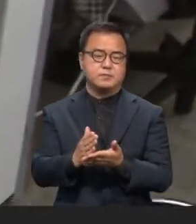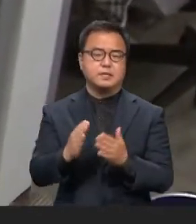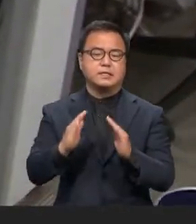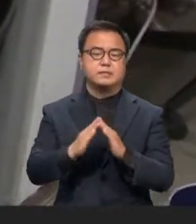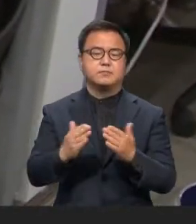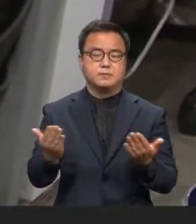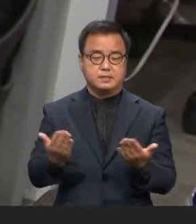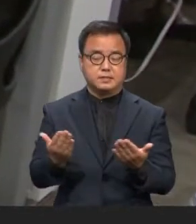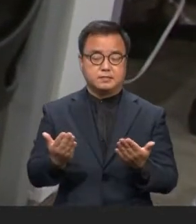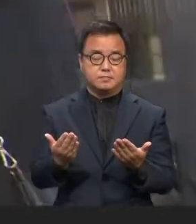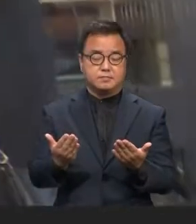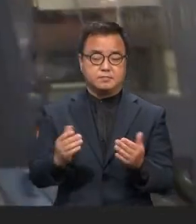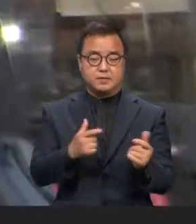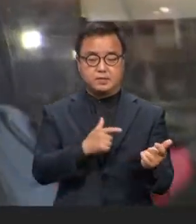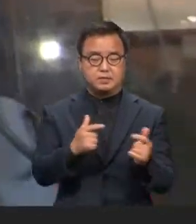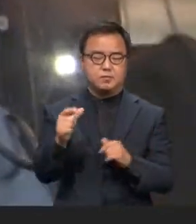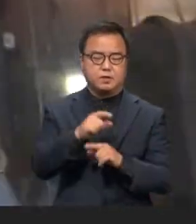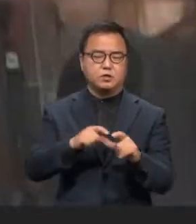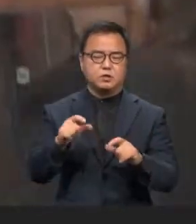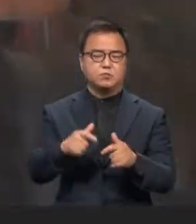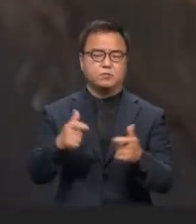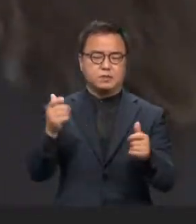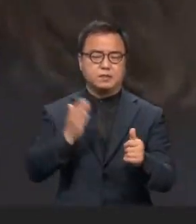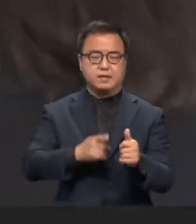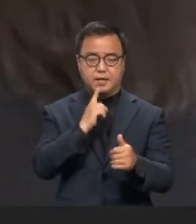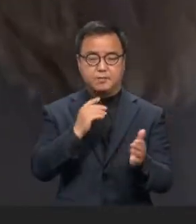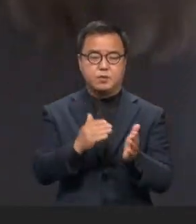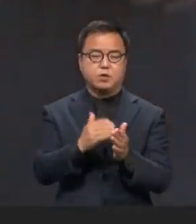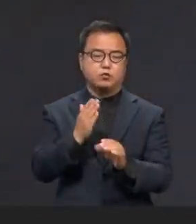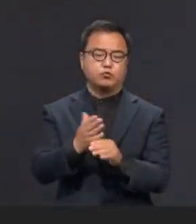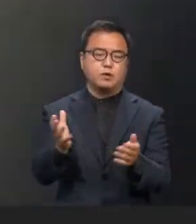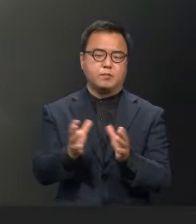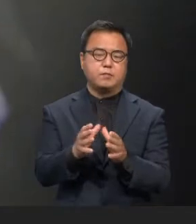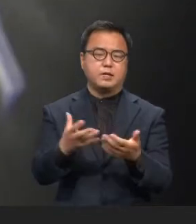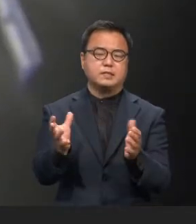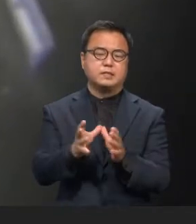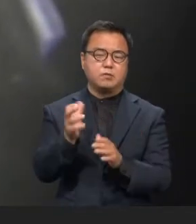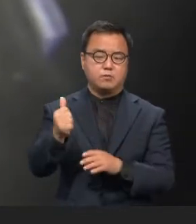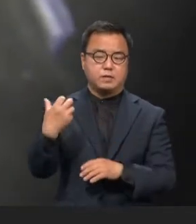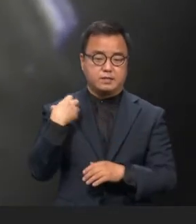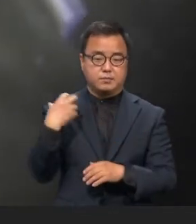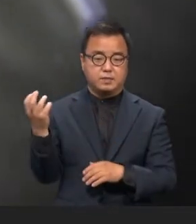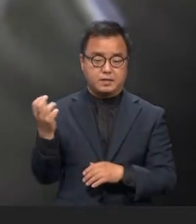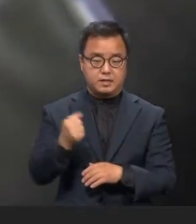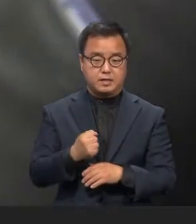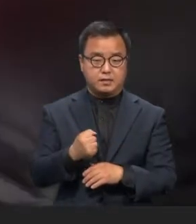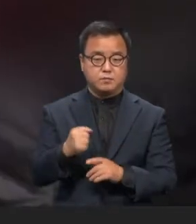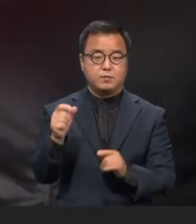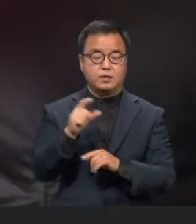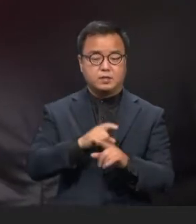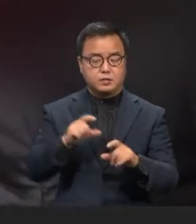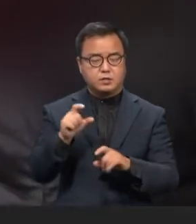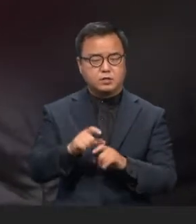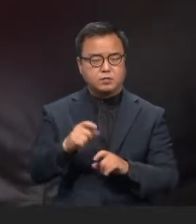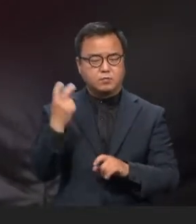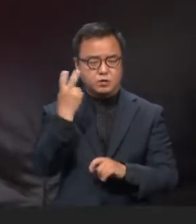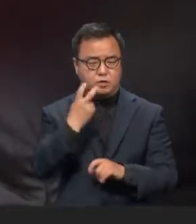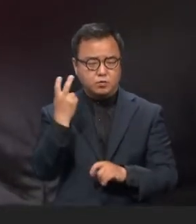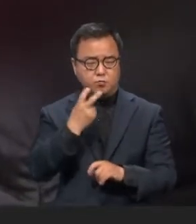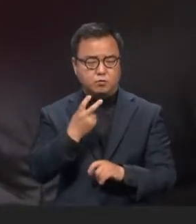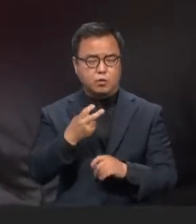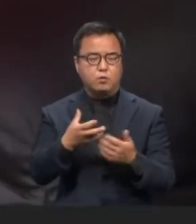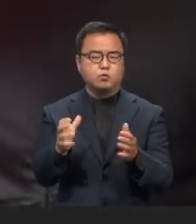확대했습니다 또 모든 중앙부처 는 장관 책임제 를 통해 방역 관리를 강화하고 부 처 실장급 이상